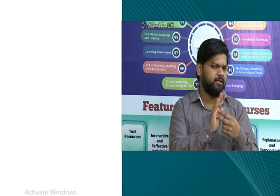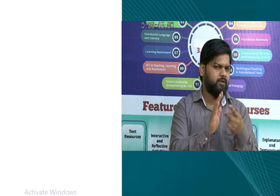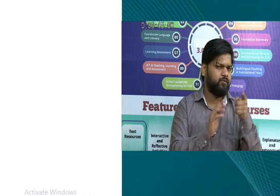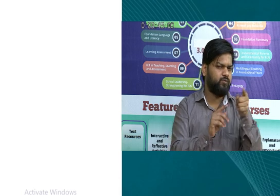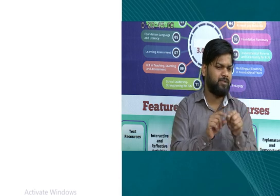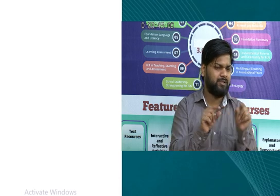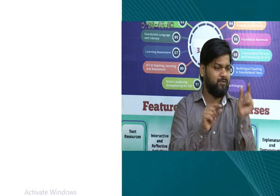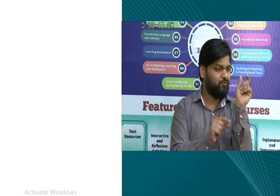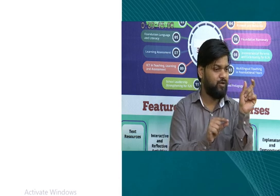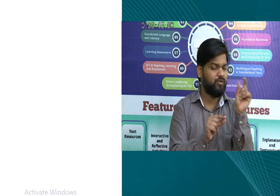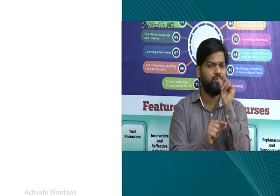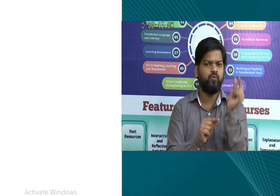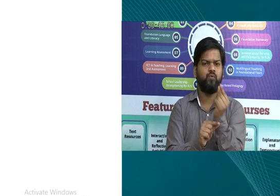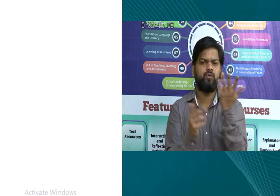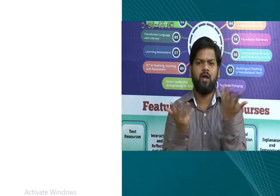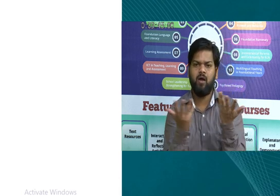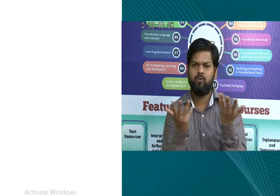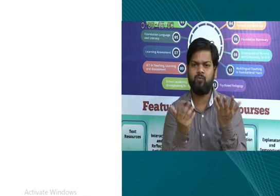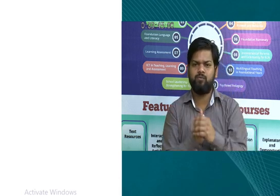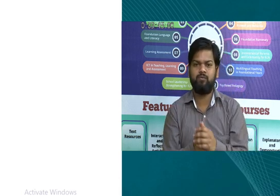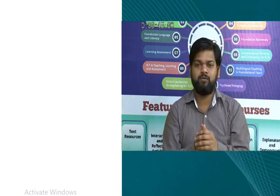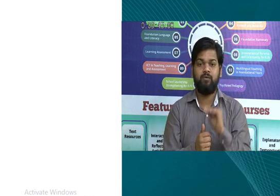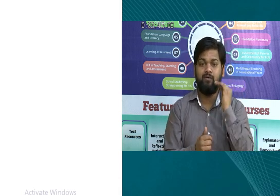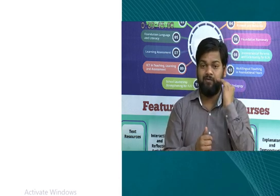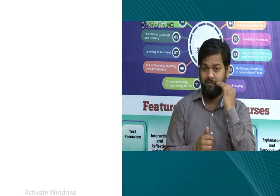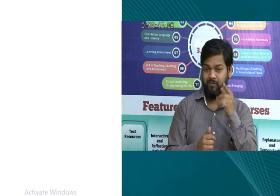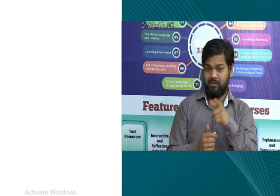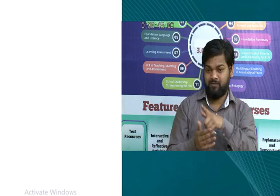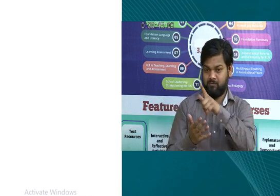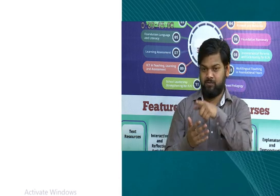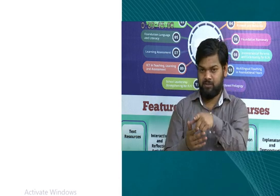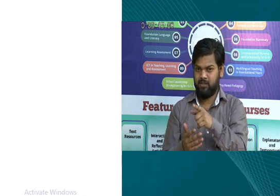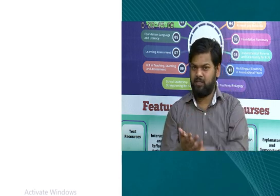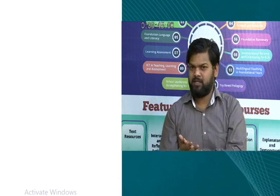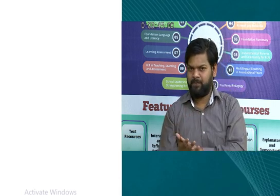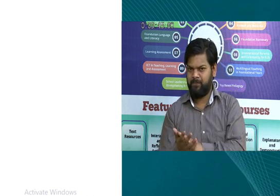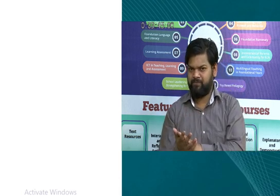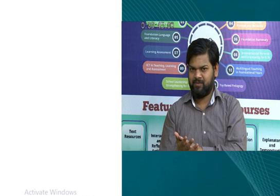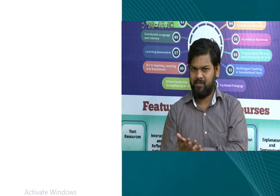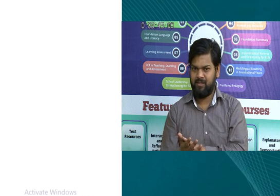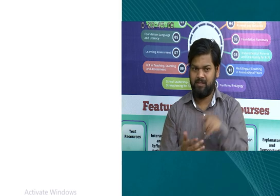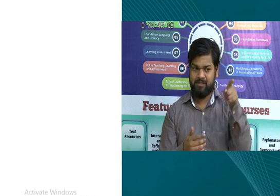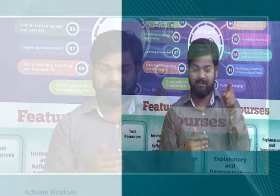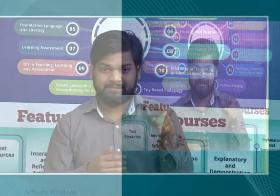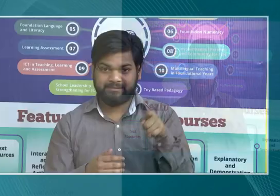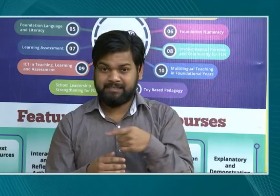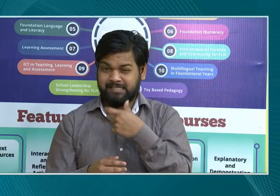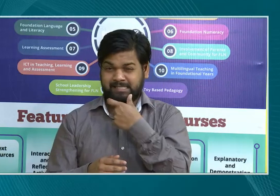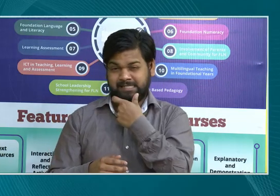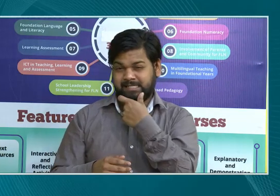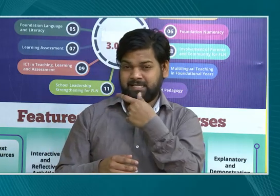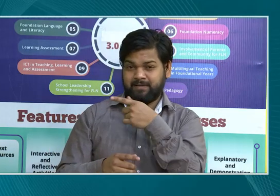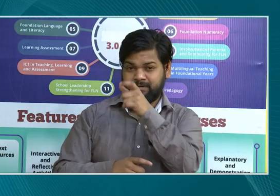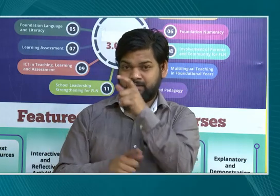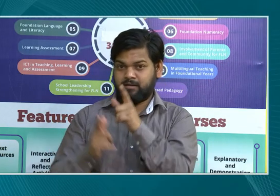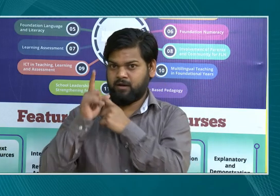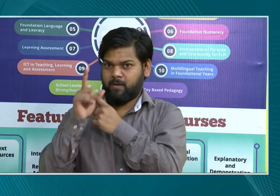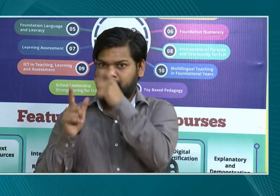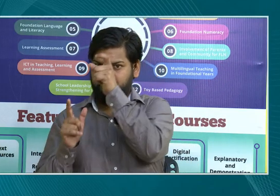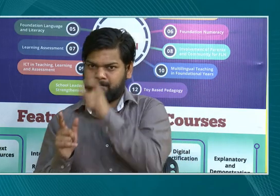इस प्रकार से किया जा सकता है की जब पत्र भेजा गया ये मतलब इल्तिजा करने के लिए की इस महल को ना गिराया जाए तो वहां से यदि